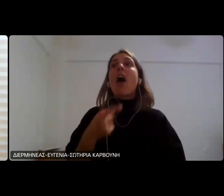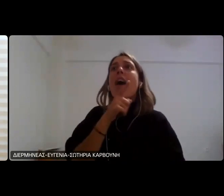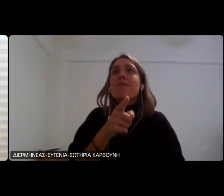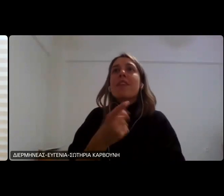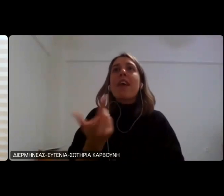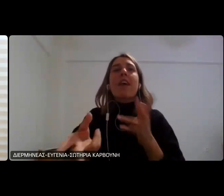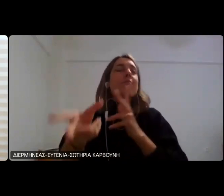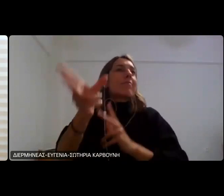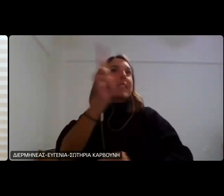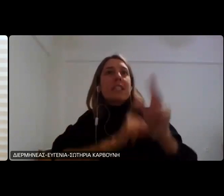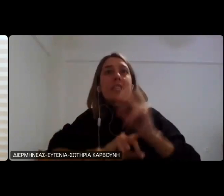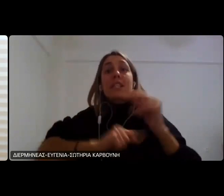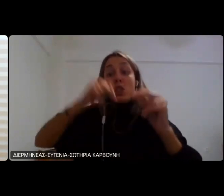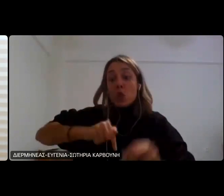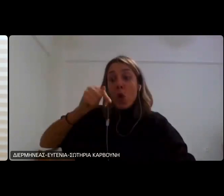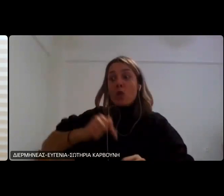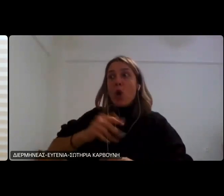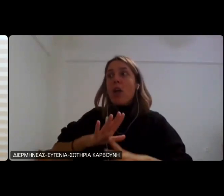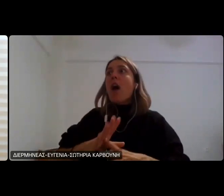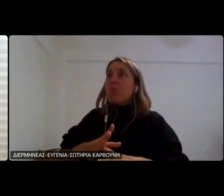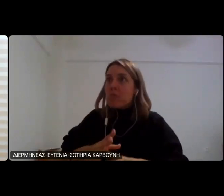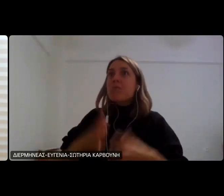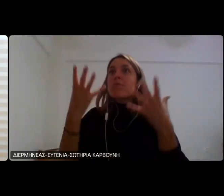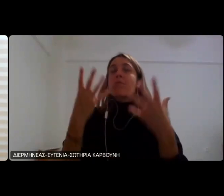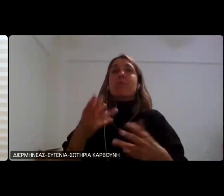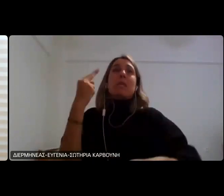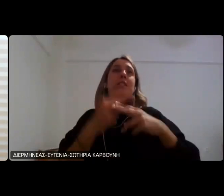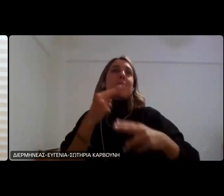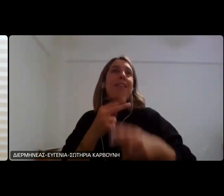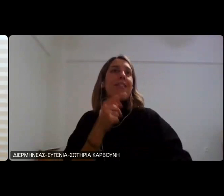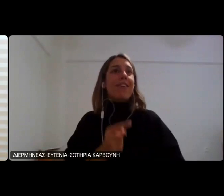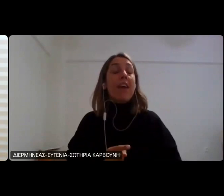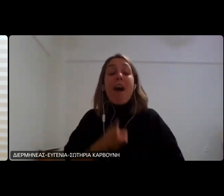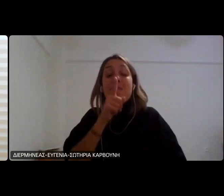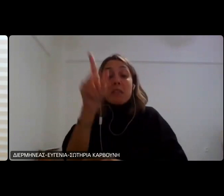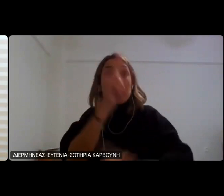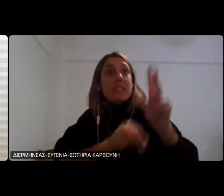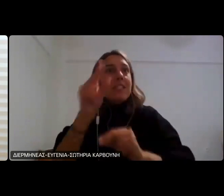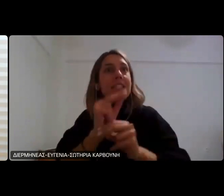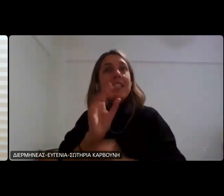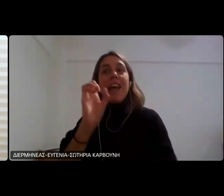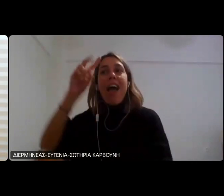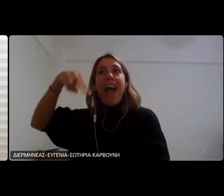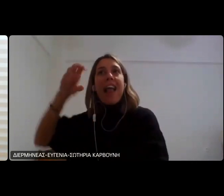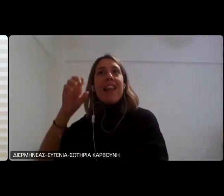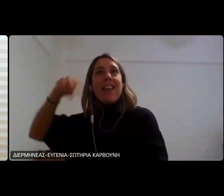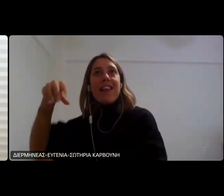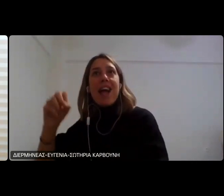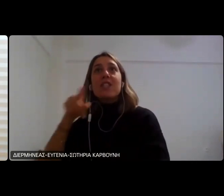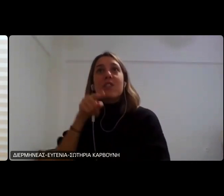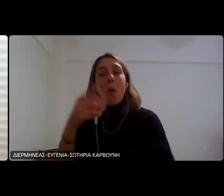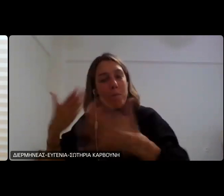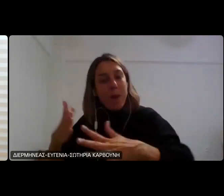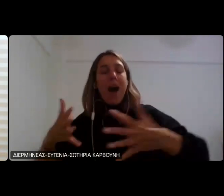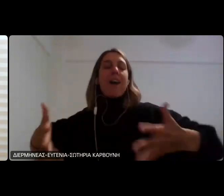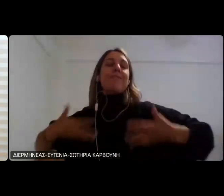πολύ επίκαιρη και πολύ κέρα συζήτηση και ουσιαστική. Χαίρομαι πάρα πολύ που έγινε αυτή η συζήτηση στην Ελέτο. Είναι μεγάλη μας